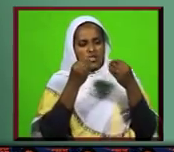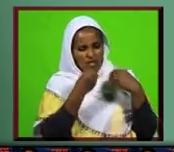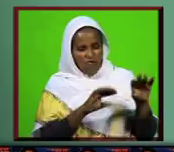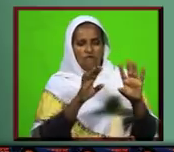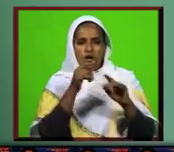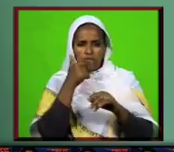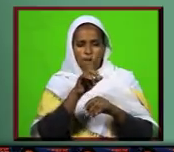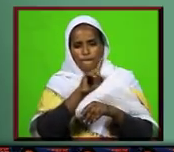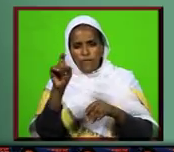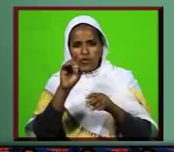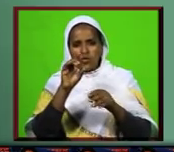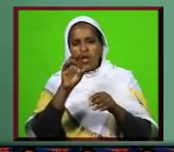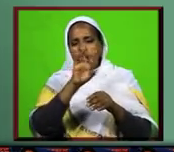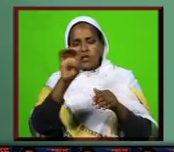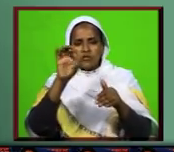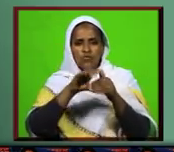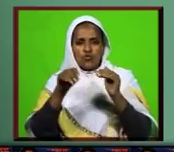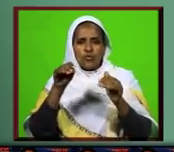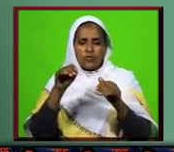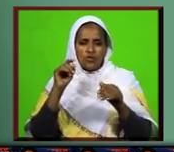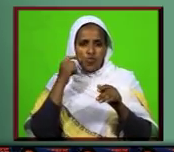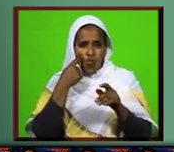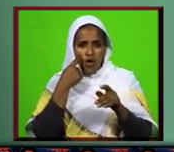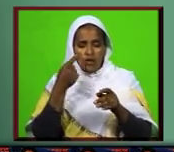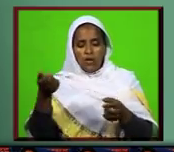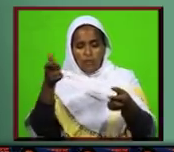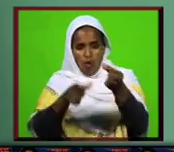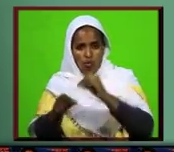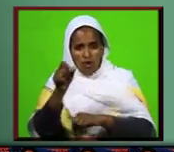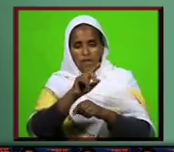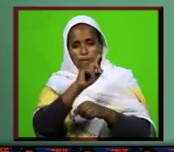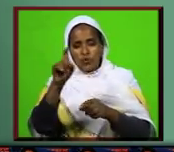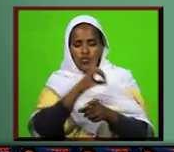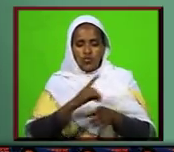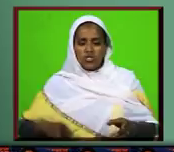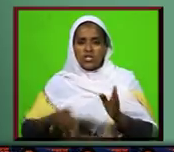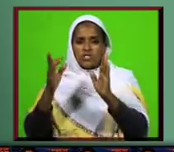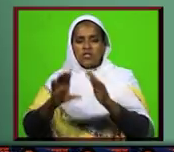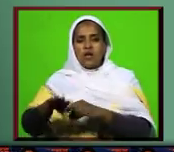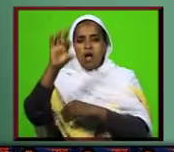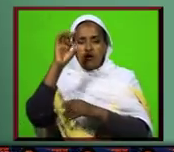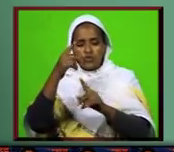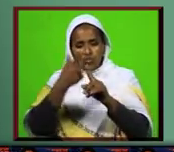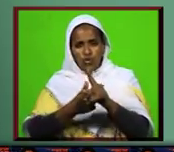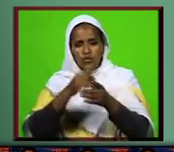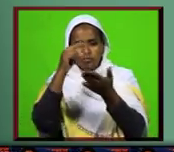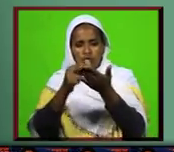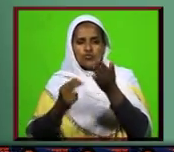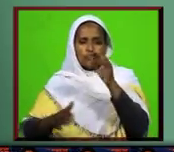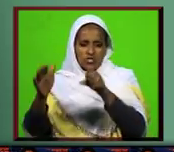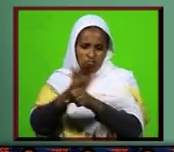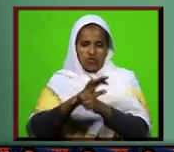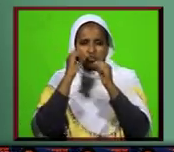ይጥፋ 100 ብር 400 ብር እንኳን ቢያዋጣ 100 ምእመን ካገኛችሁ የወር በጀታችሁን